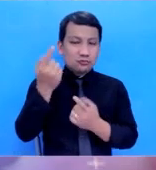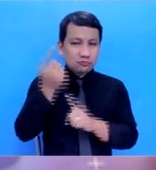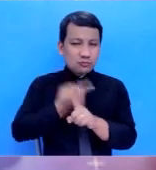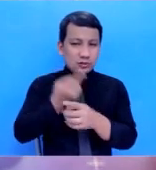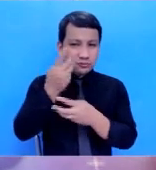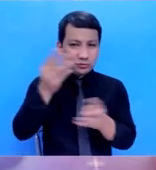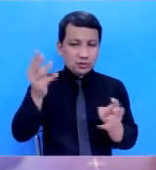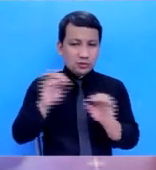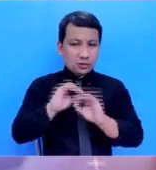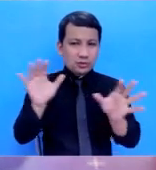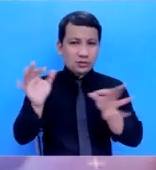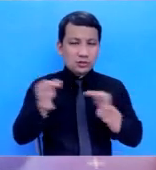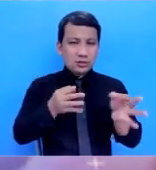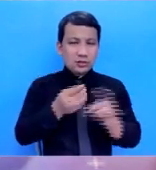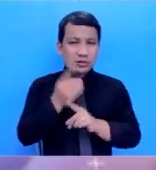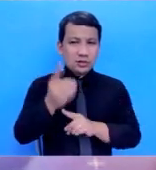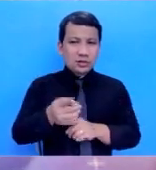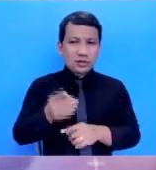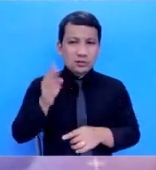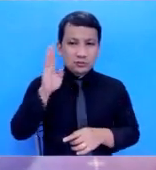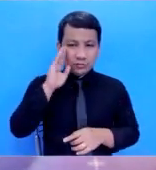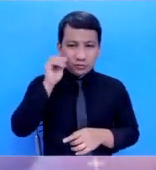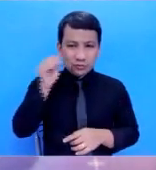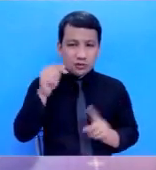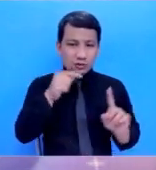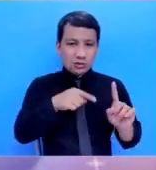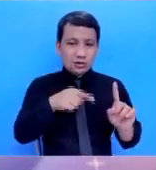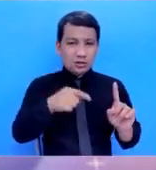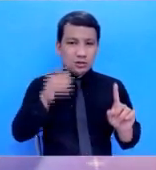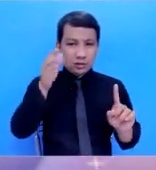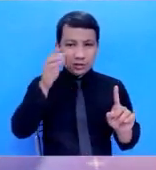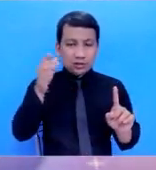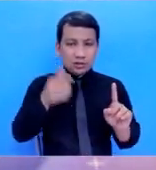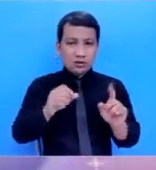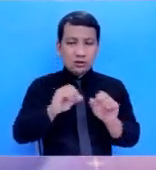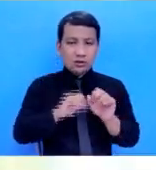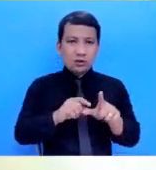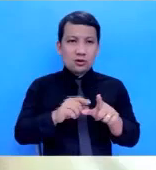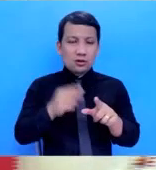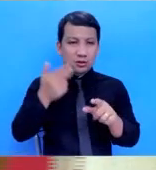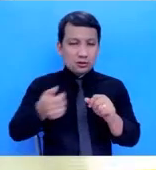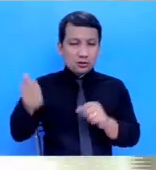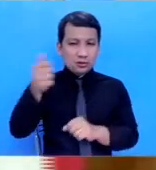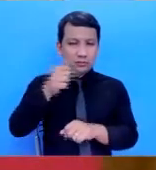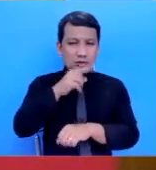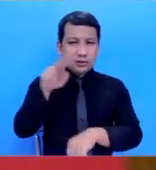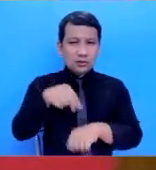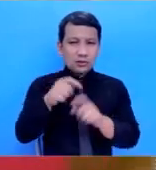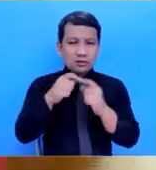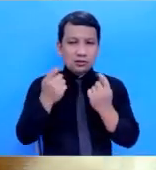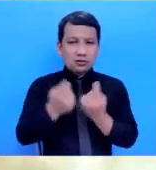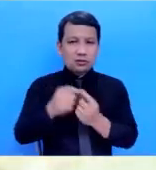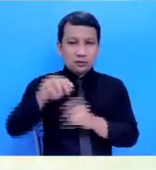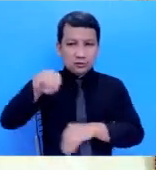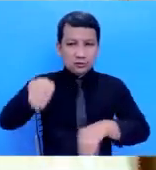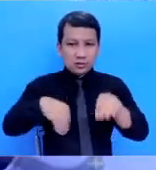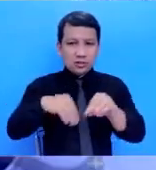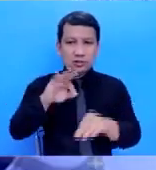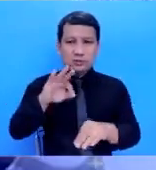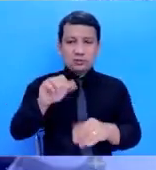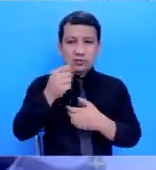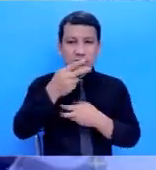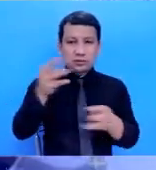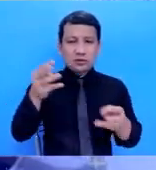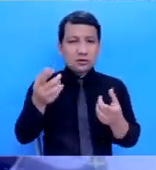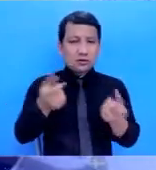ni Gilas Director Butch Antonio, si Coach Chot Reyes pa rin ang opisyal na head coach ng national team. Para lang daw sa FIBA window na gaganapin sa